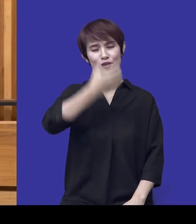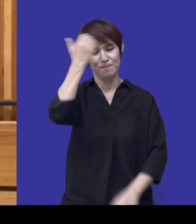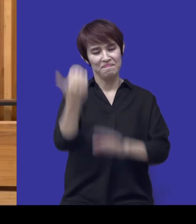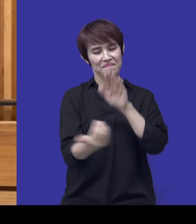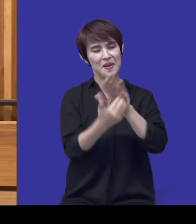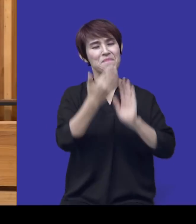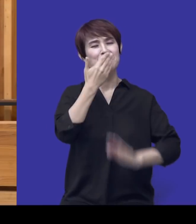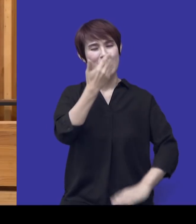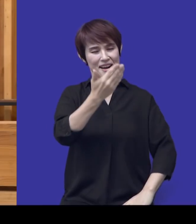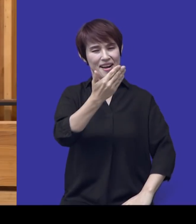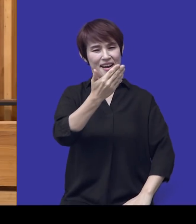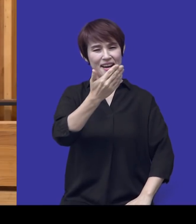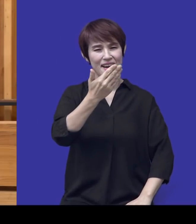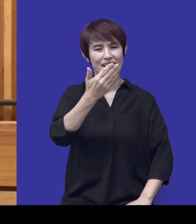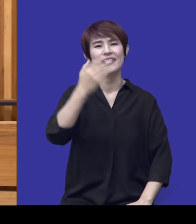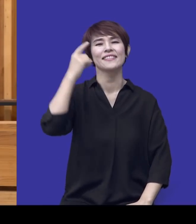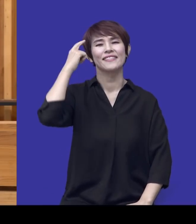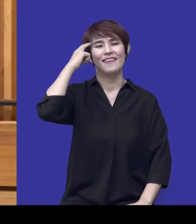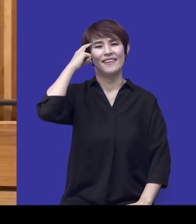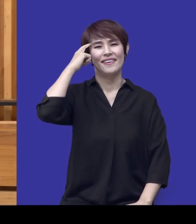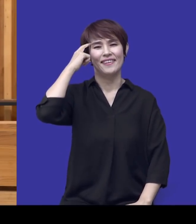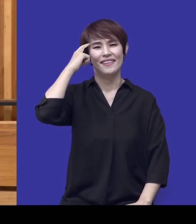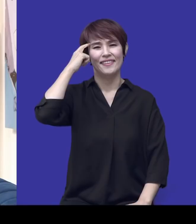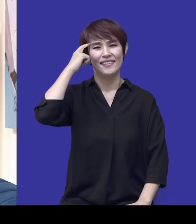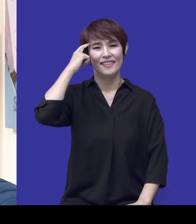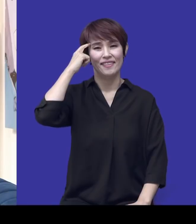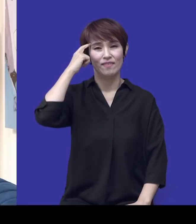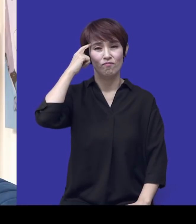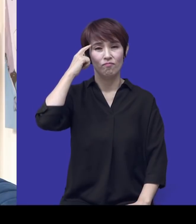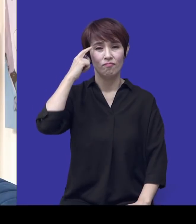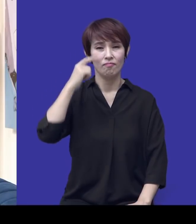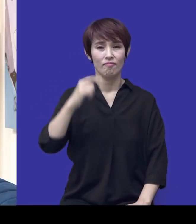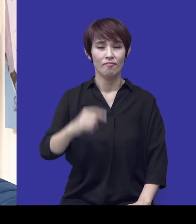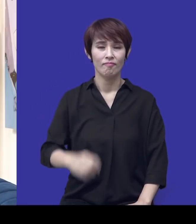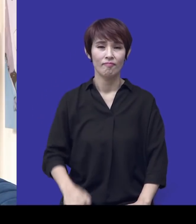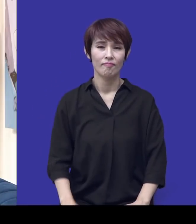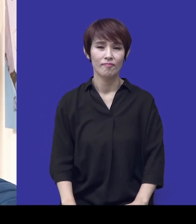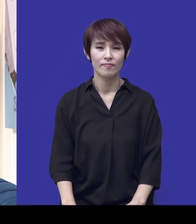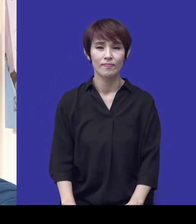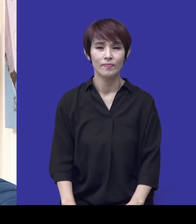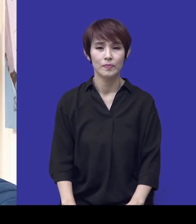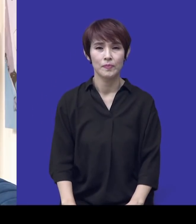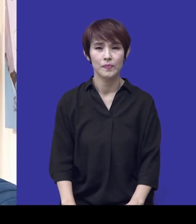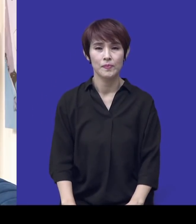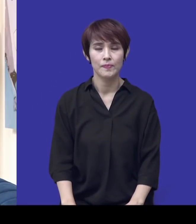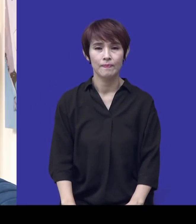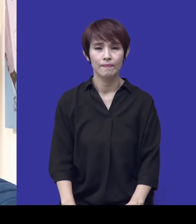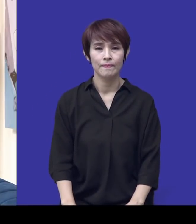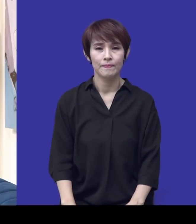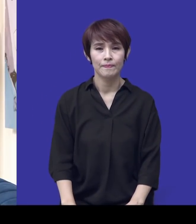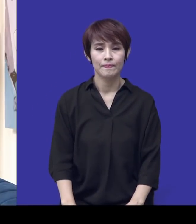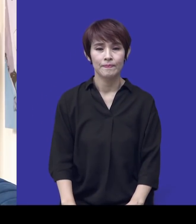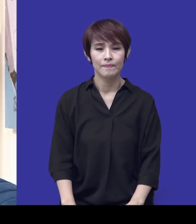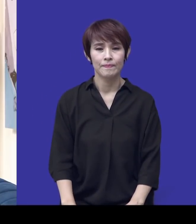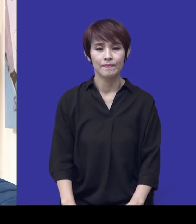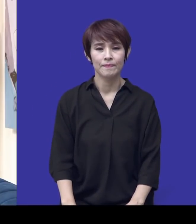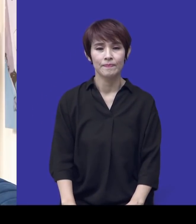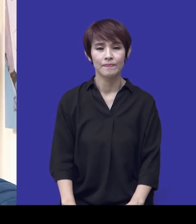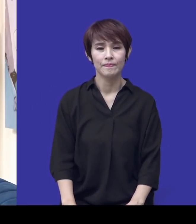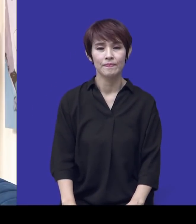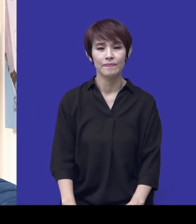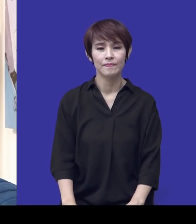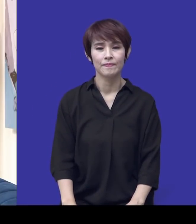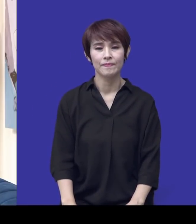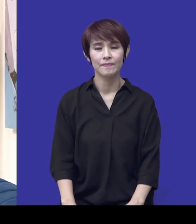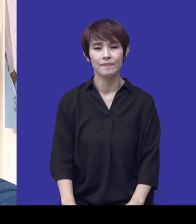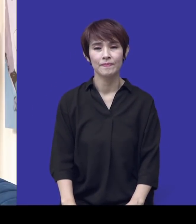이런 생각으로 가득 찼었는데 그때 이제 진짜로 캘리포니아 드림을